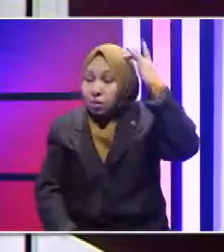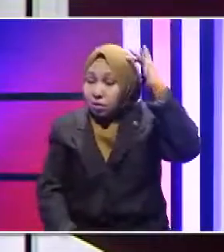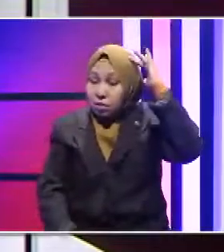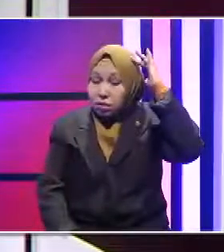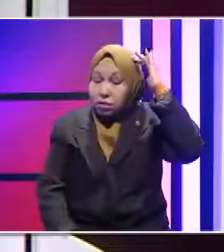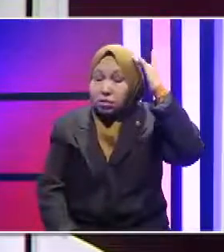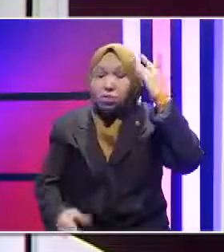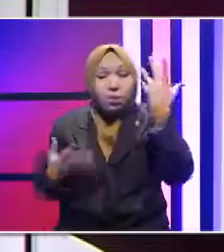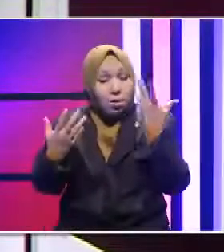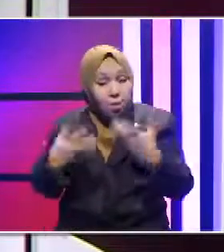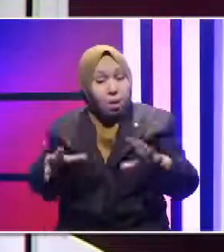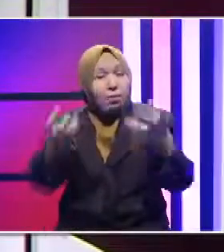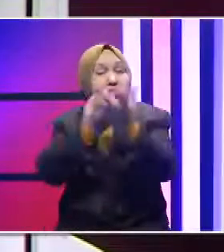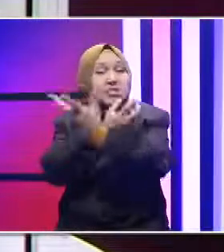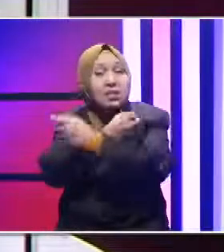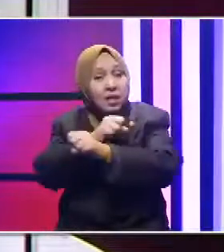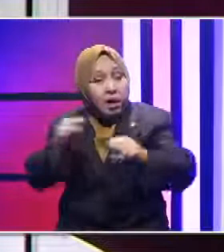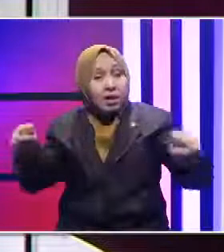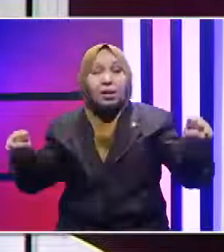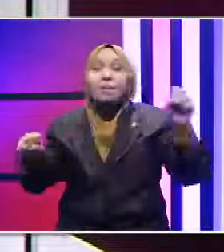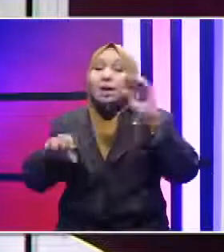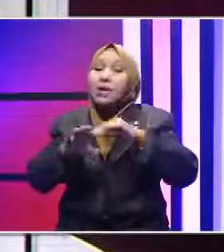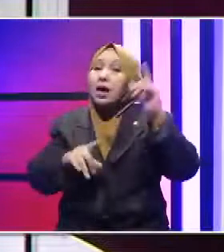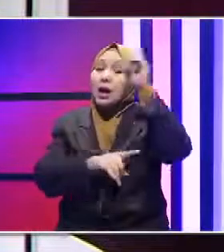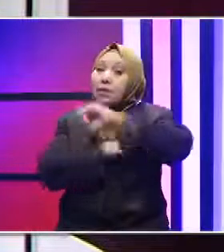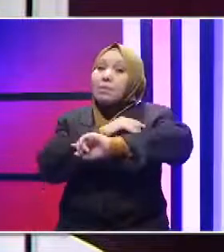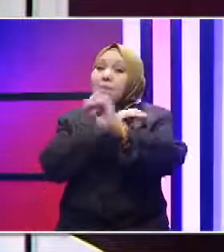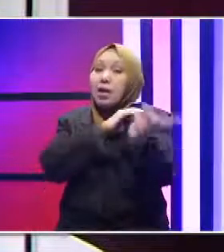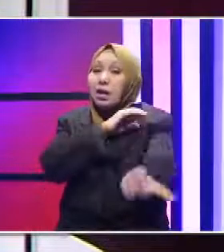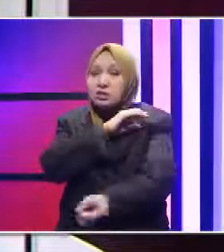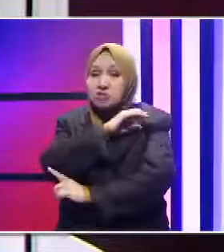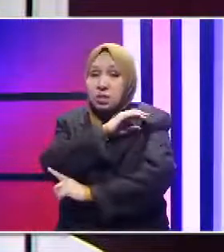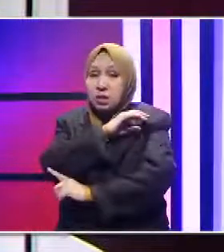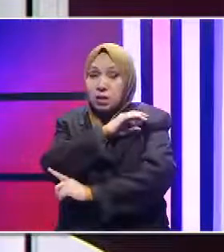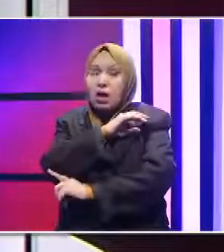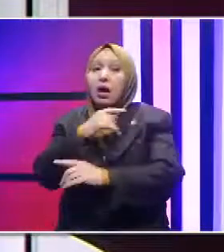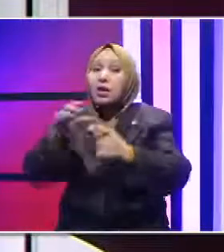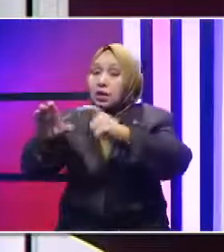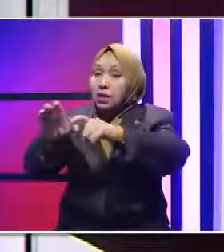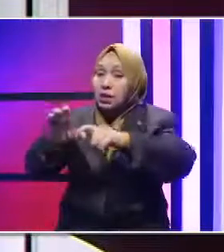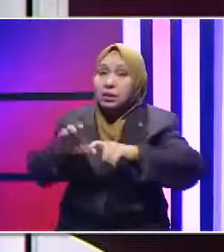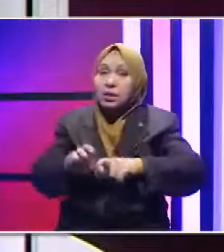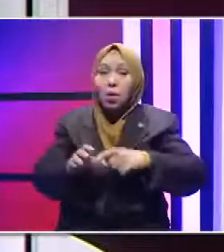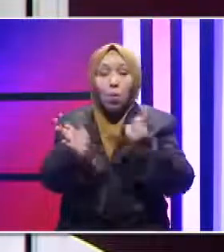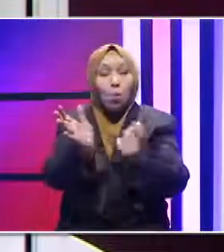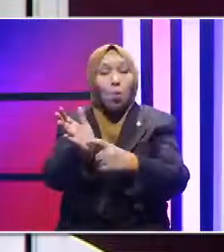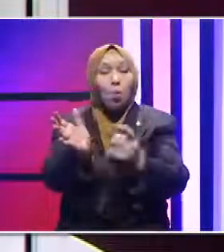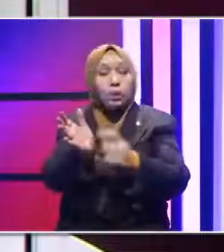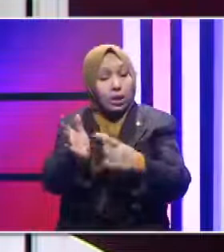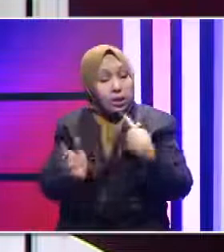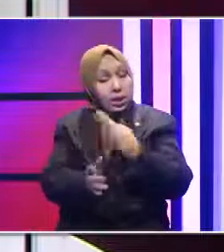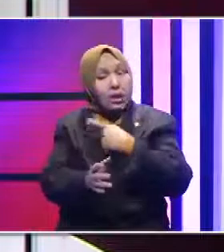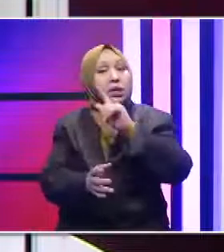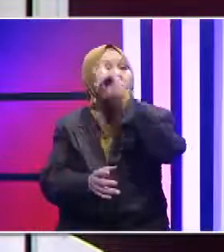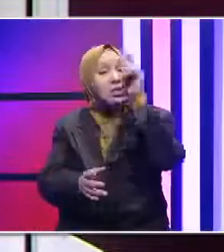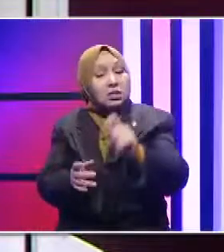kamu membuat persediaan kita semua ustaz, ya, kepada hari pembalasan. Yaumuddin ada kaitan dengan dain, iaitu hutang. Kita akan ditanya balik,